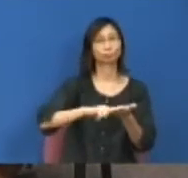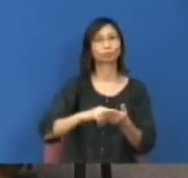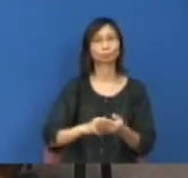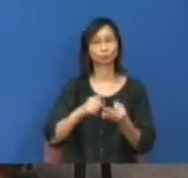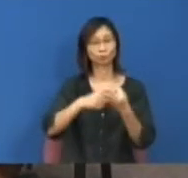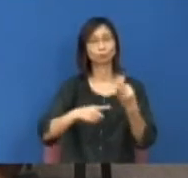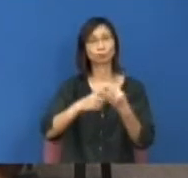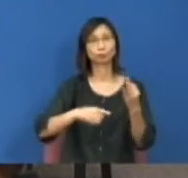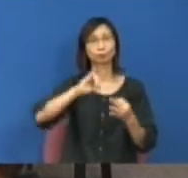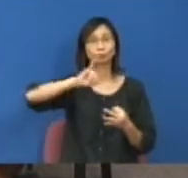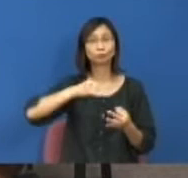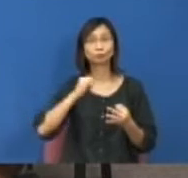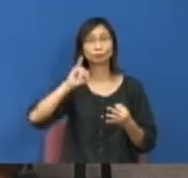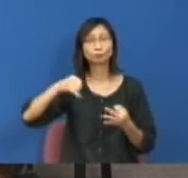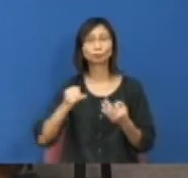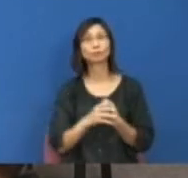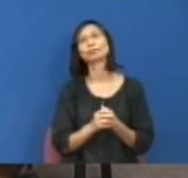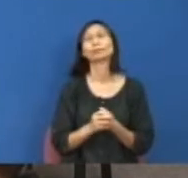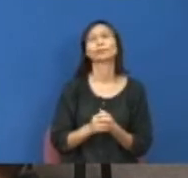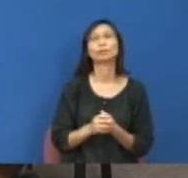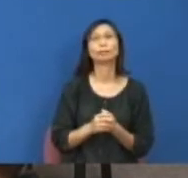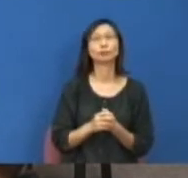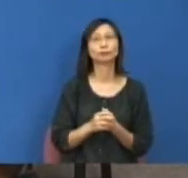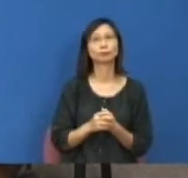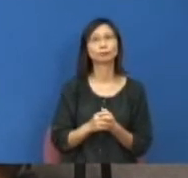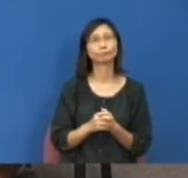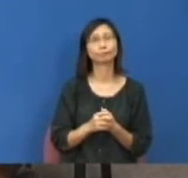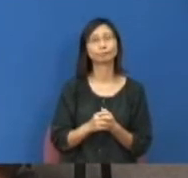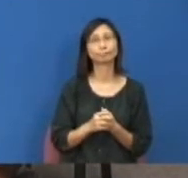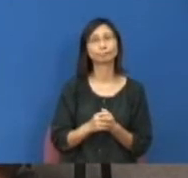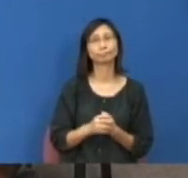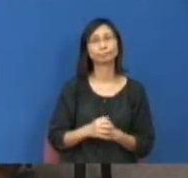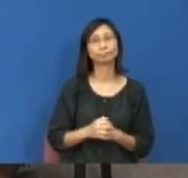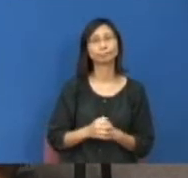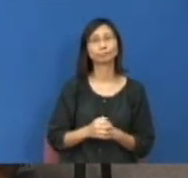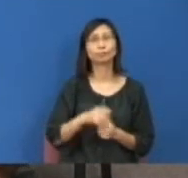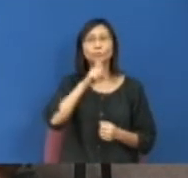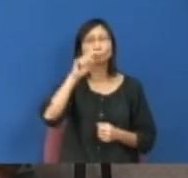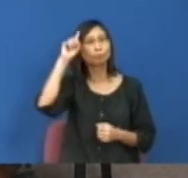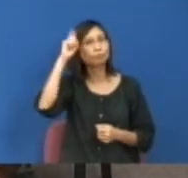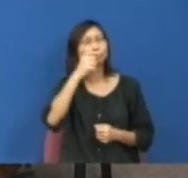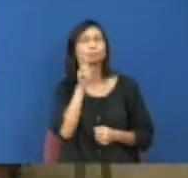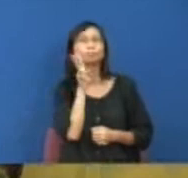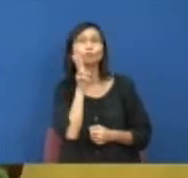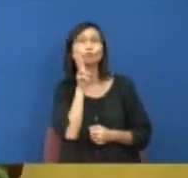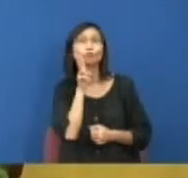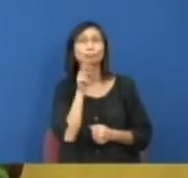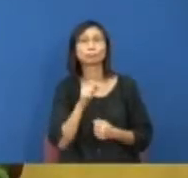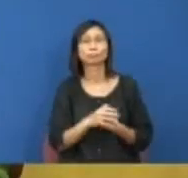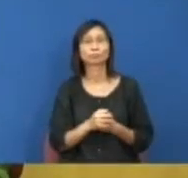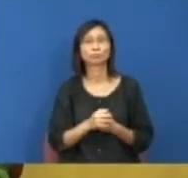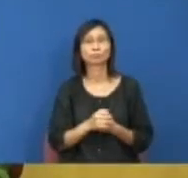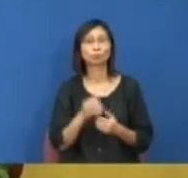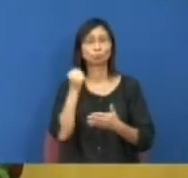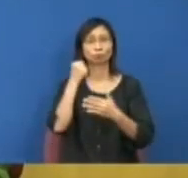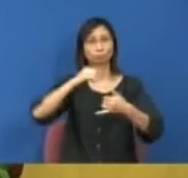係啦，即係佢中意嗰個人啦，阿 Jane 係。咁啱有一個假設就係話，咦，會唔會所謂暴力